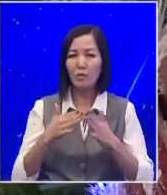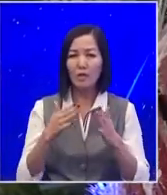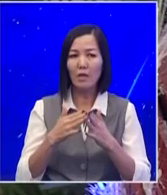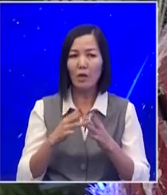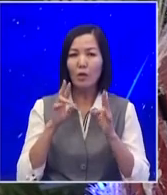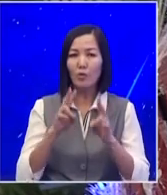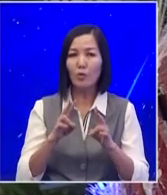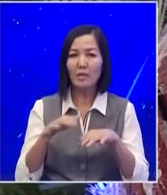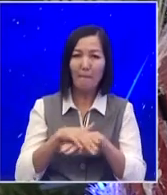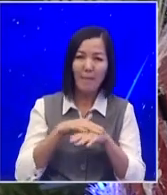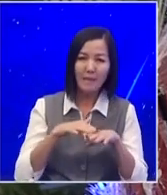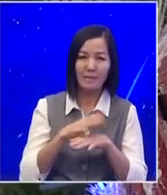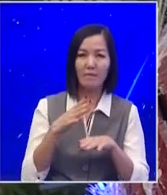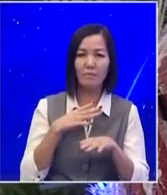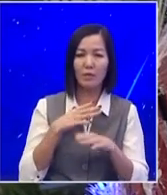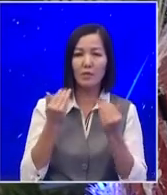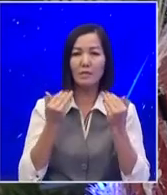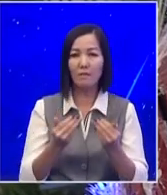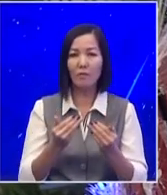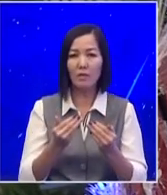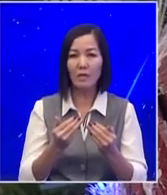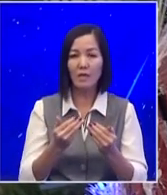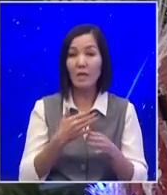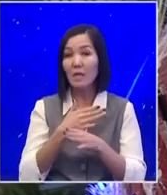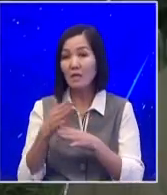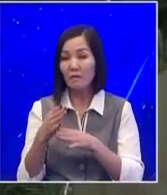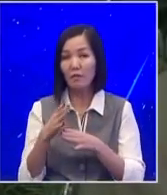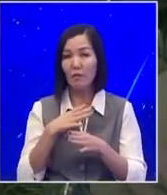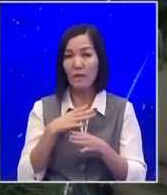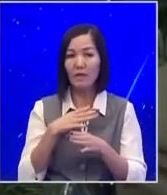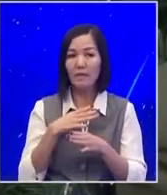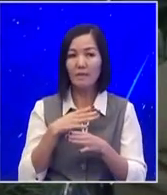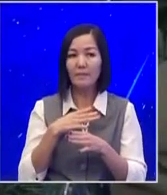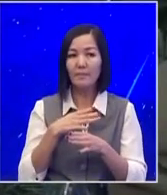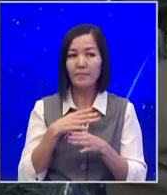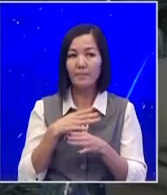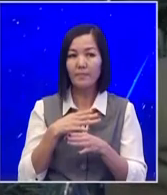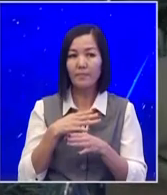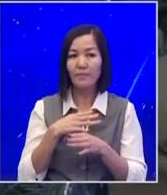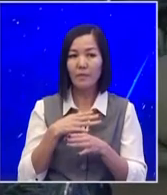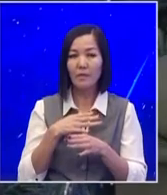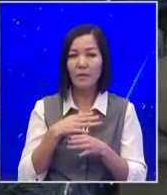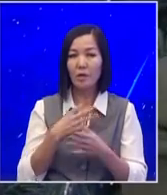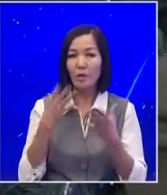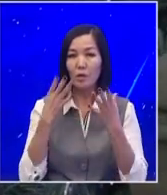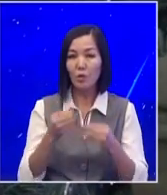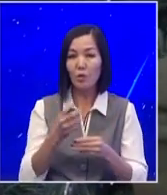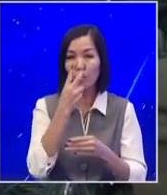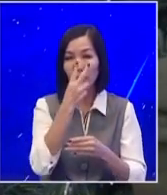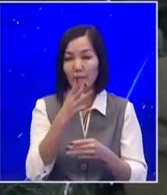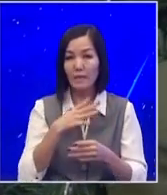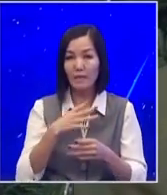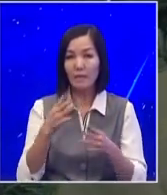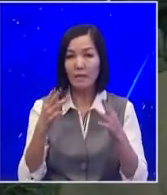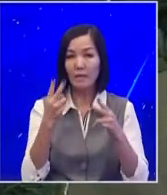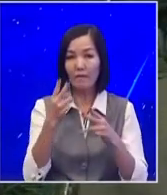это была массовость. Сегодня индивидуальность. Вот я сейчас днем проезжал, вот два дома как